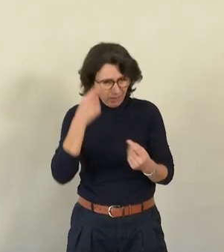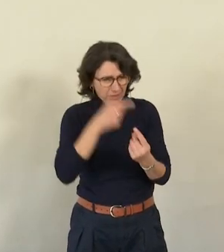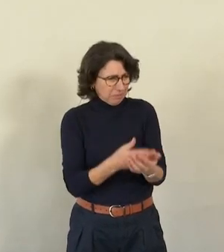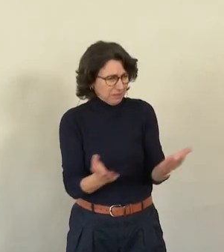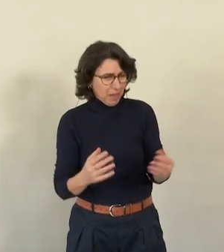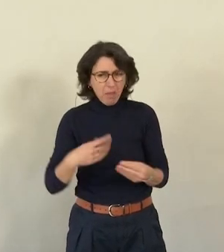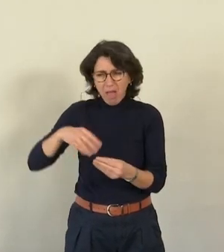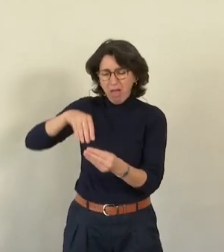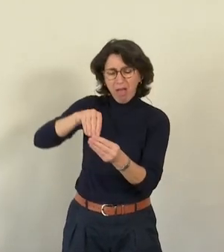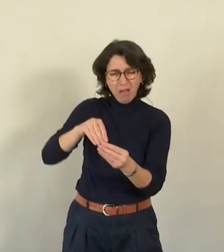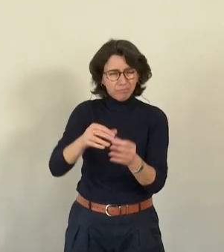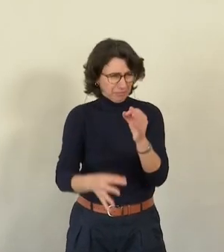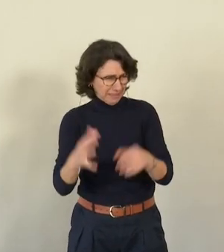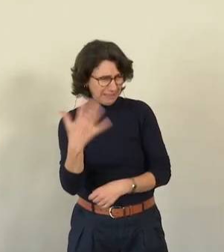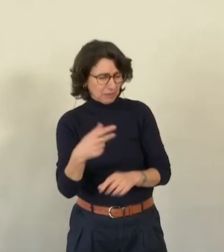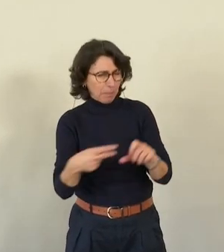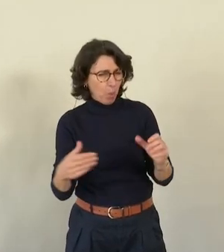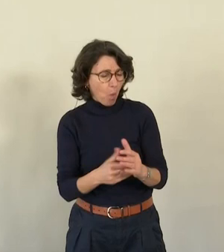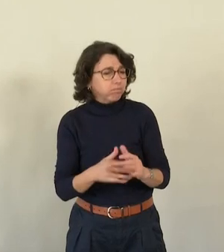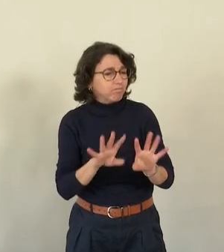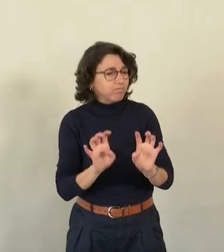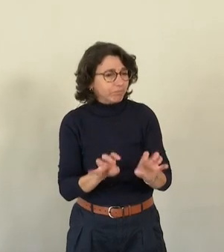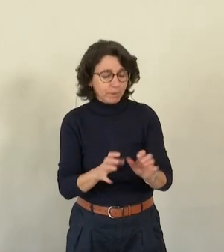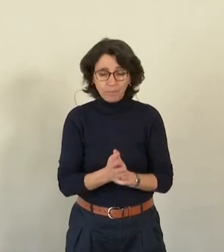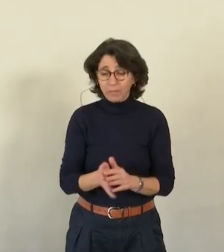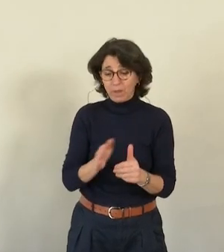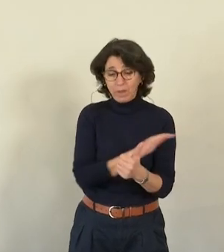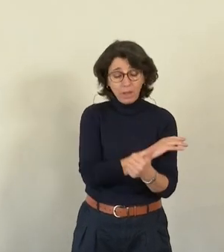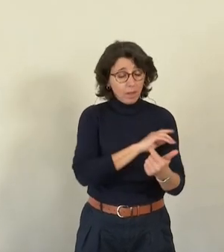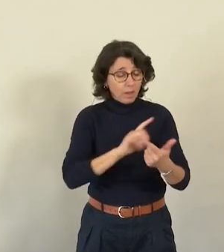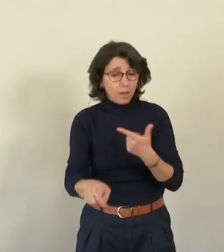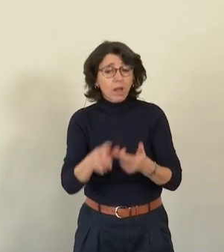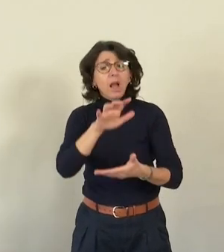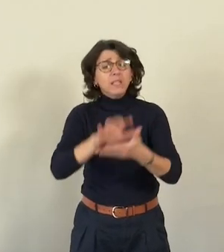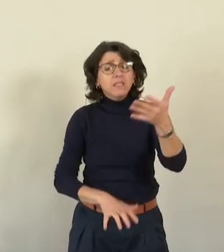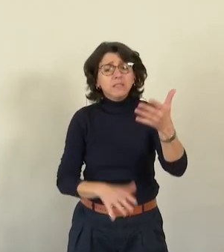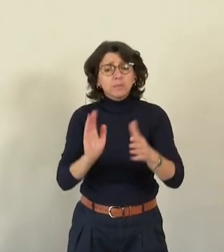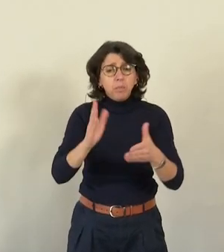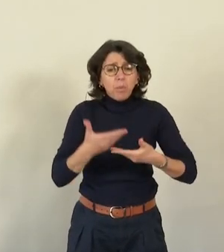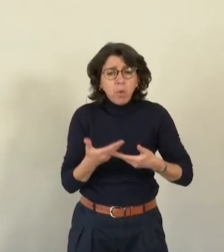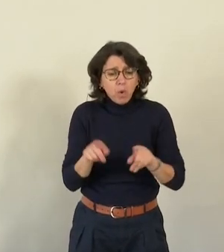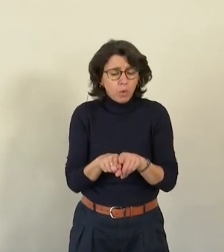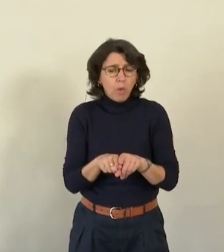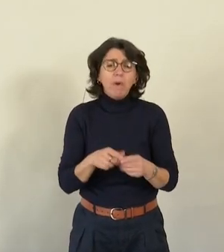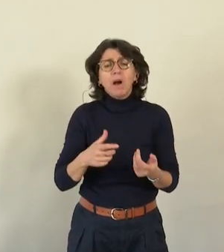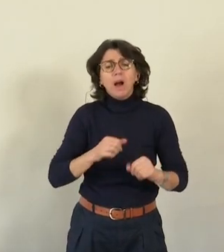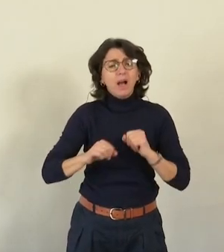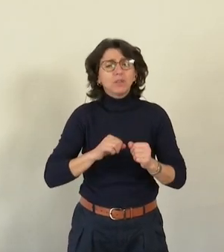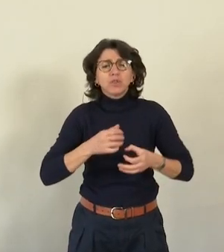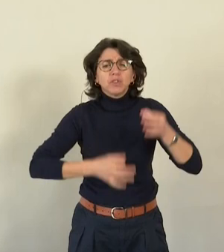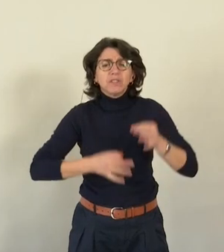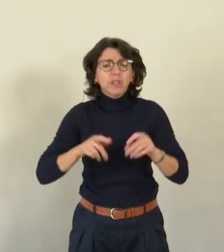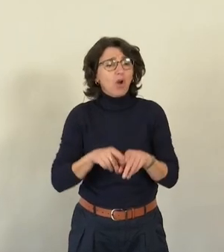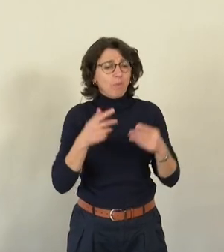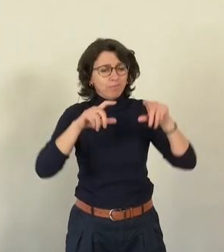je voudrais dire que dans cette liste également on ne trouve pas trace de l'action judiciaire comme parti civile que vous avez décidé tout